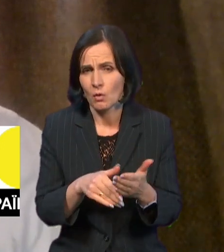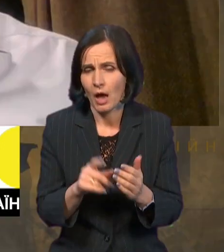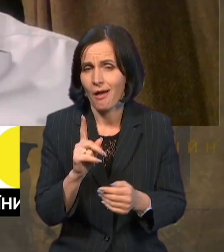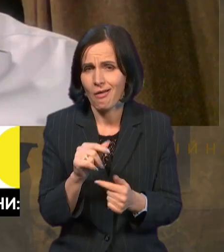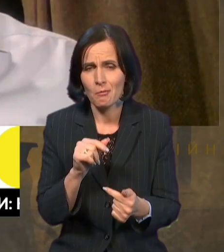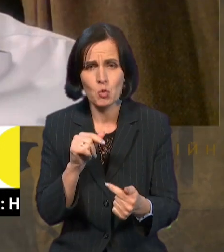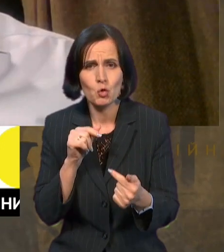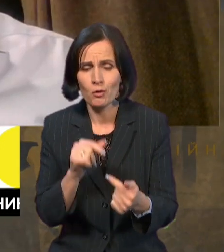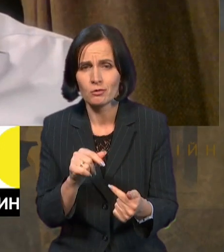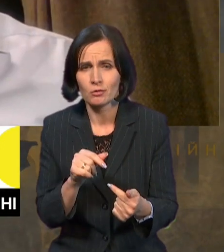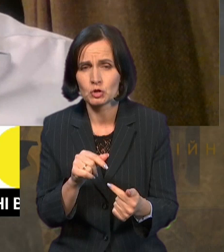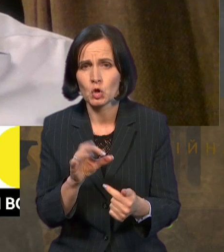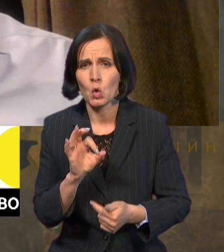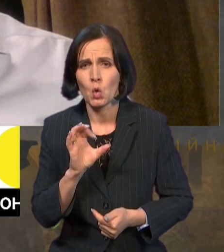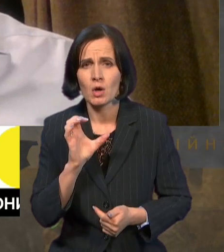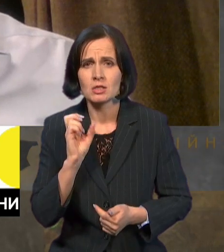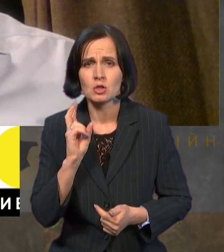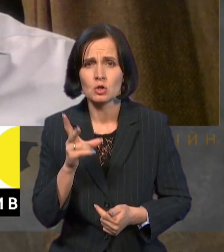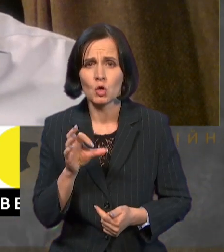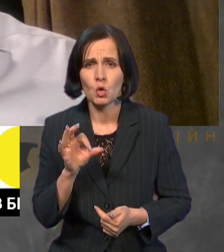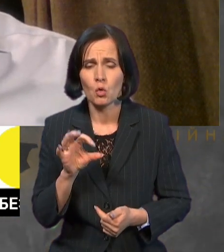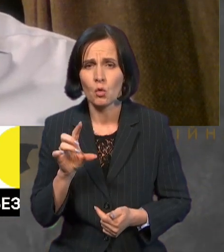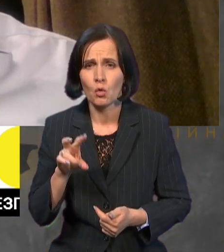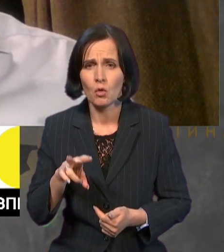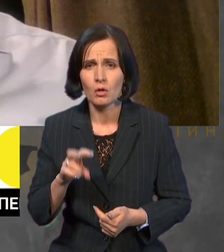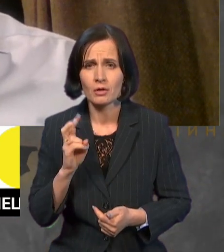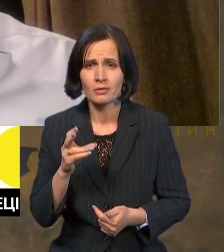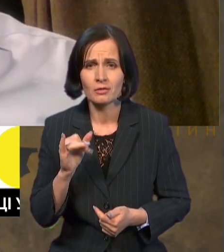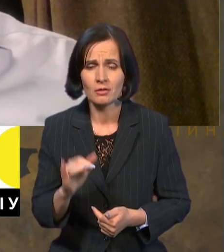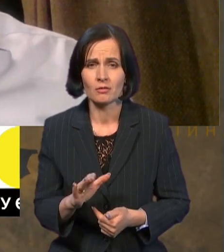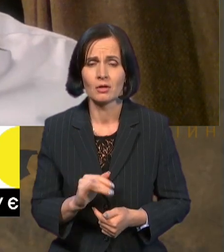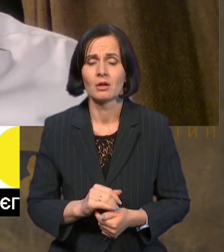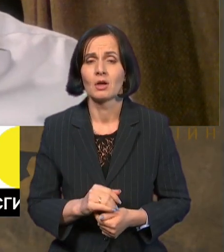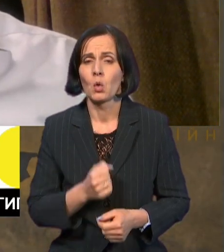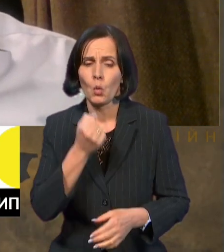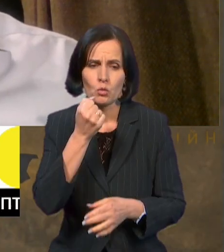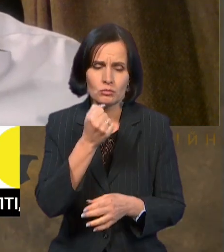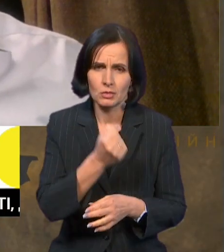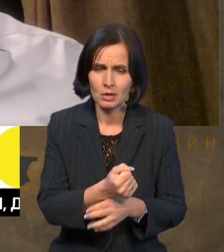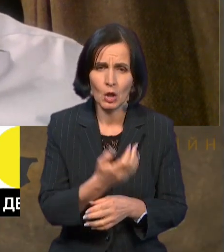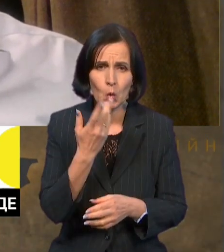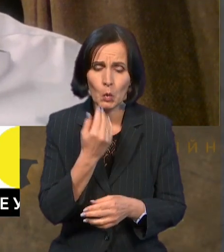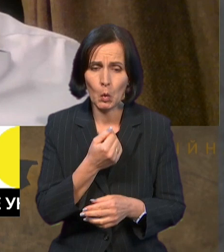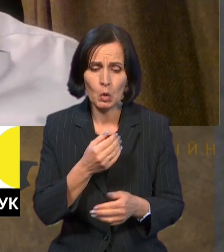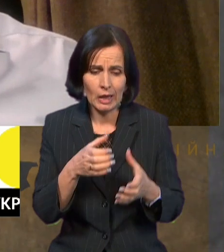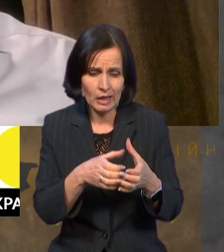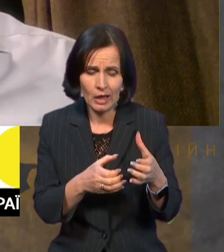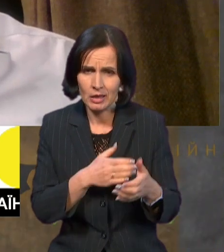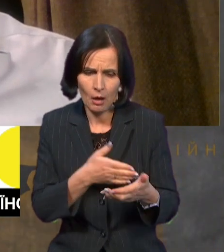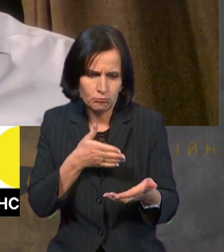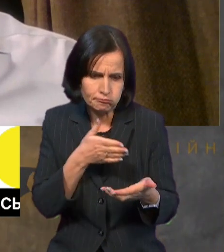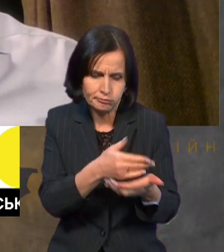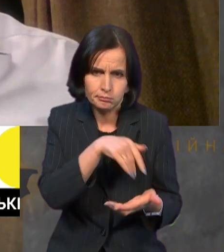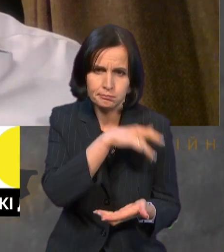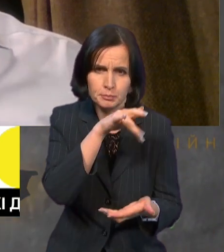проти осколочних різних, ну, скажімо так, ударів. Тобто це тоді, коли ракета не прямо, наприклад, чи ракета, чи